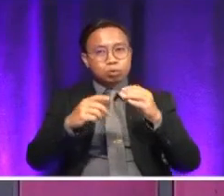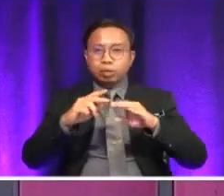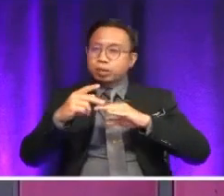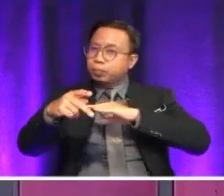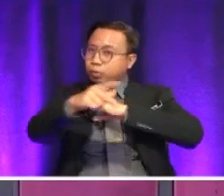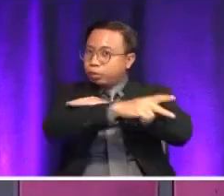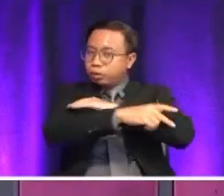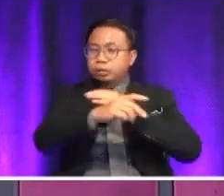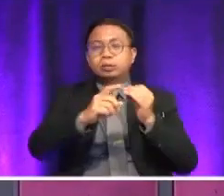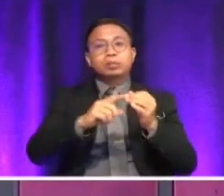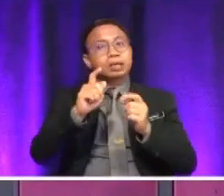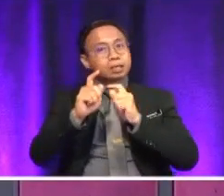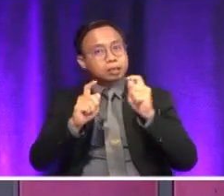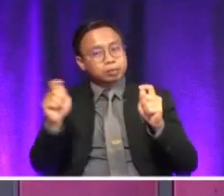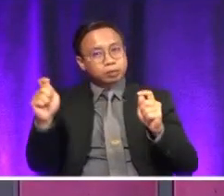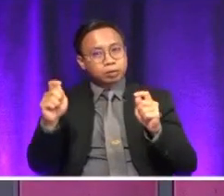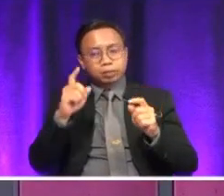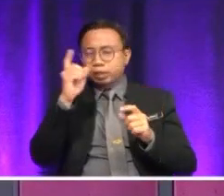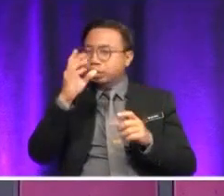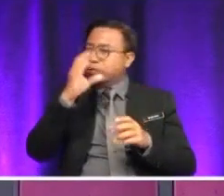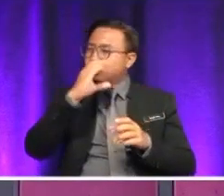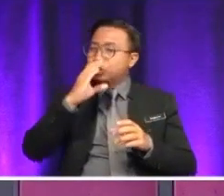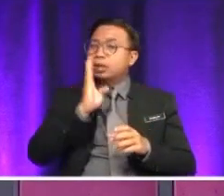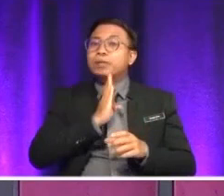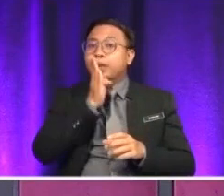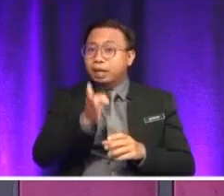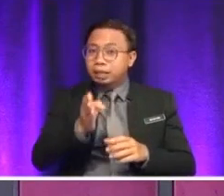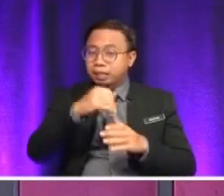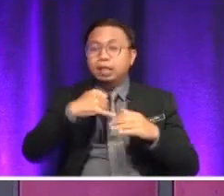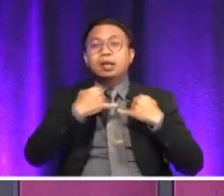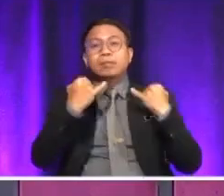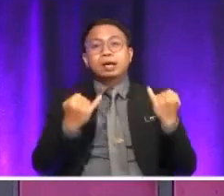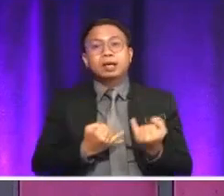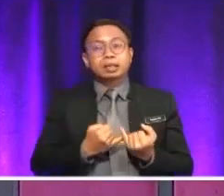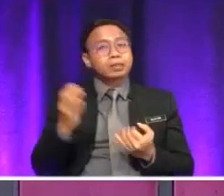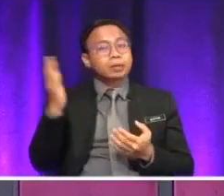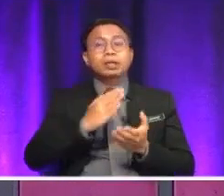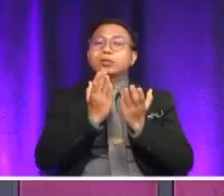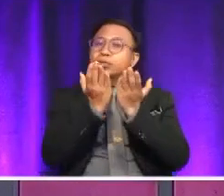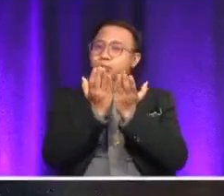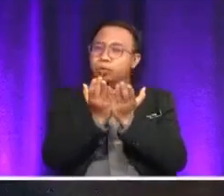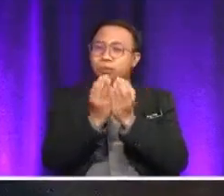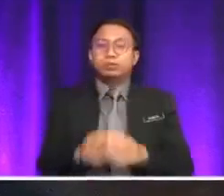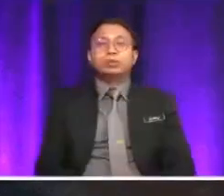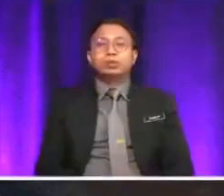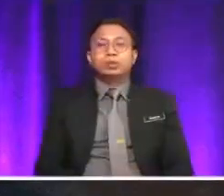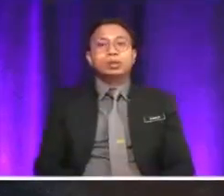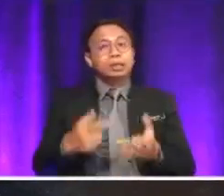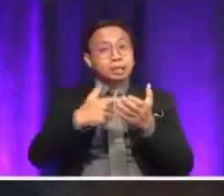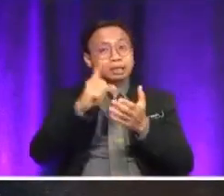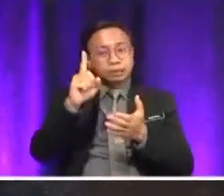timur. Kemana hendak mencari bahagia? Ke dalam hati, mari bersyukur. Lagi satu